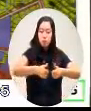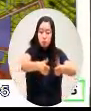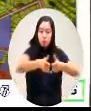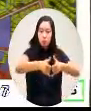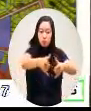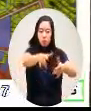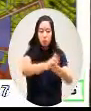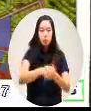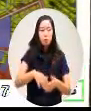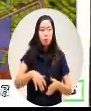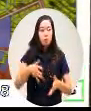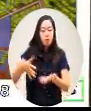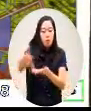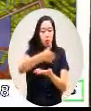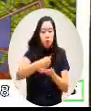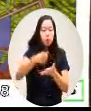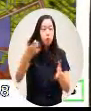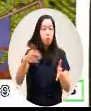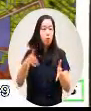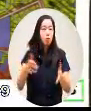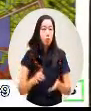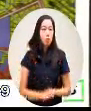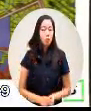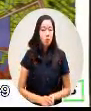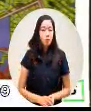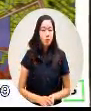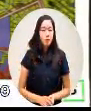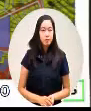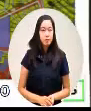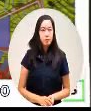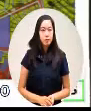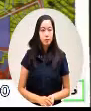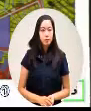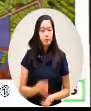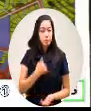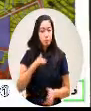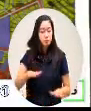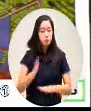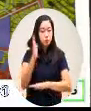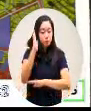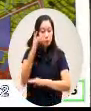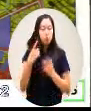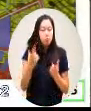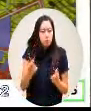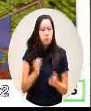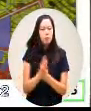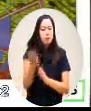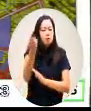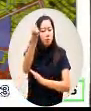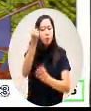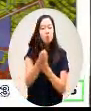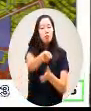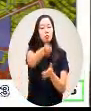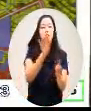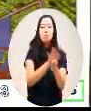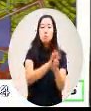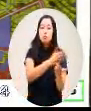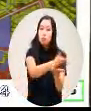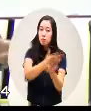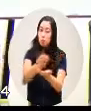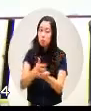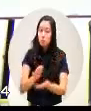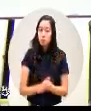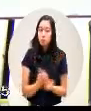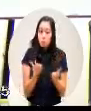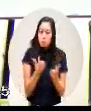未征收的，那未征收的按政府本来就有义务去按解决。啊，所以讲像